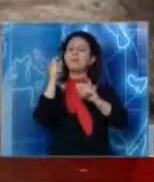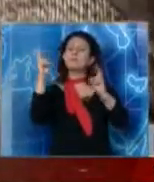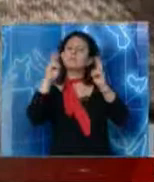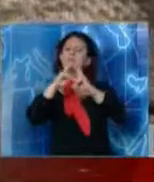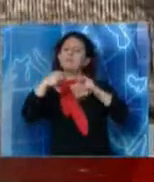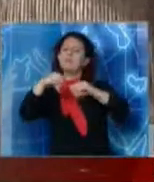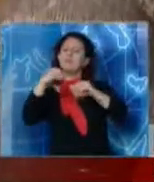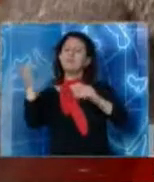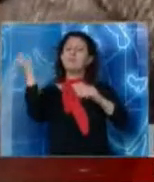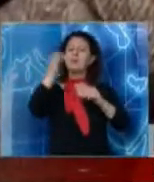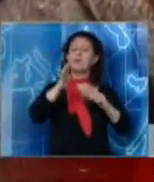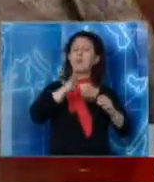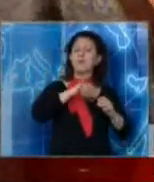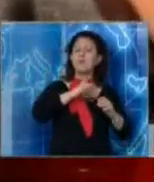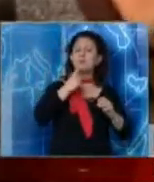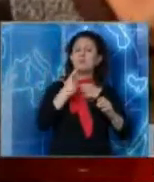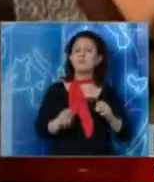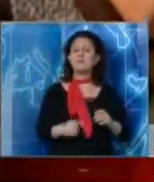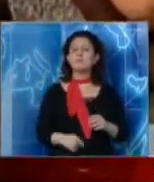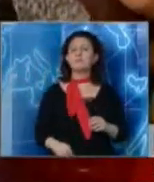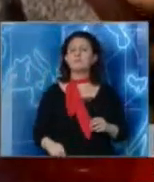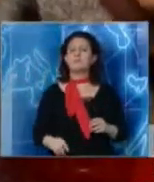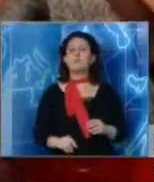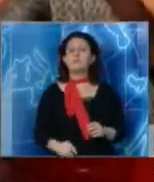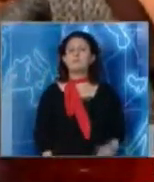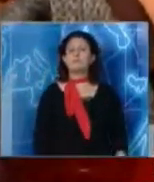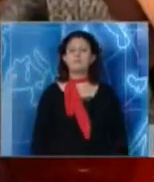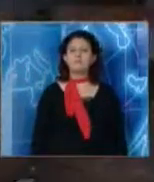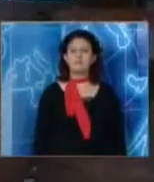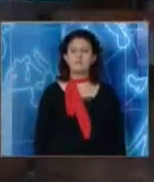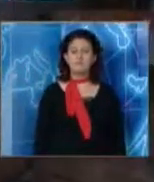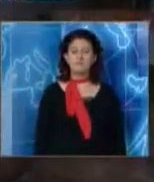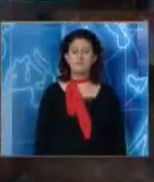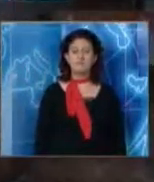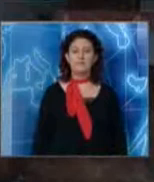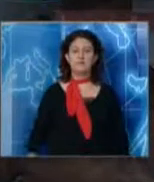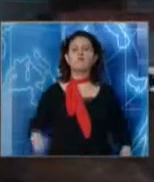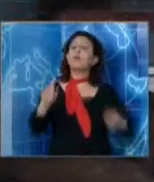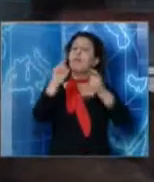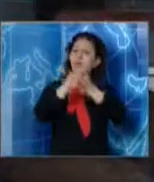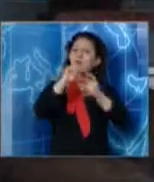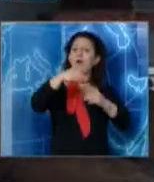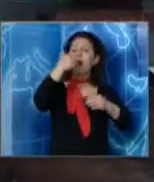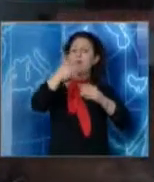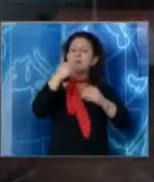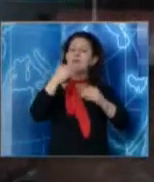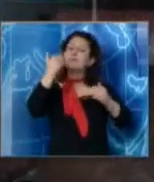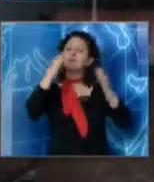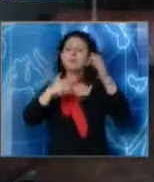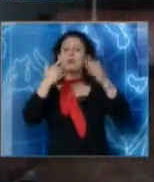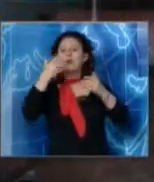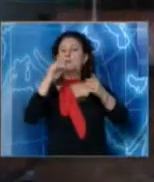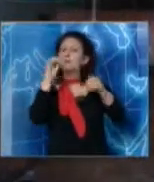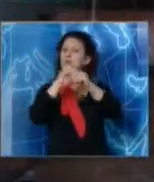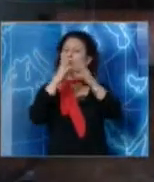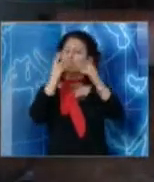alıyoruz? Fiyatlarımız paketi 1,5 lira. İçerisinde 5 tane var. Yetiştirme şartları arkasında yazıyor. Ve bu haberle bültenimizi